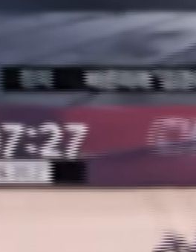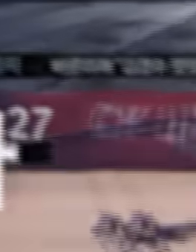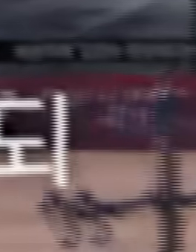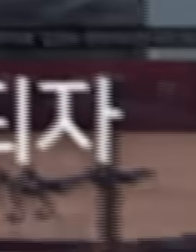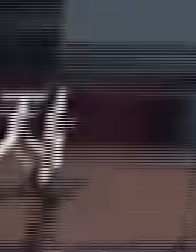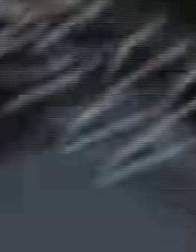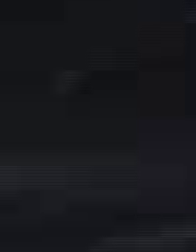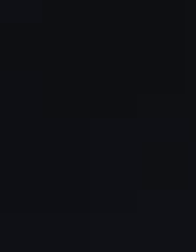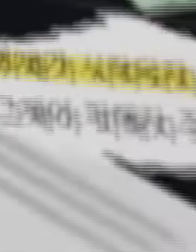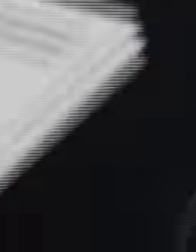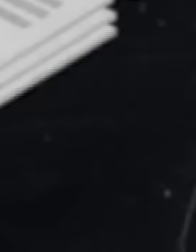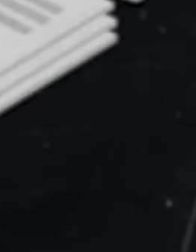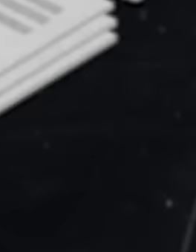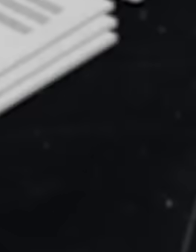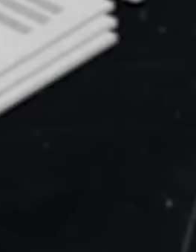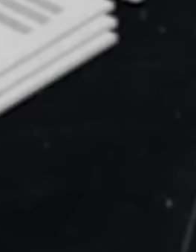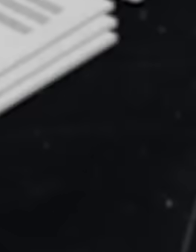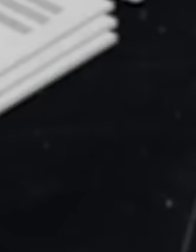시재가 시제가